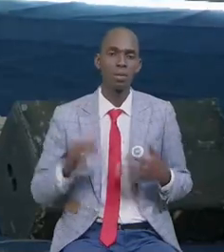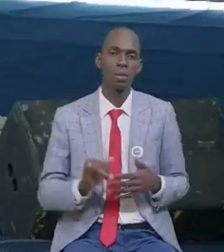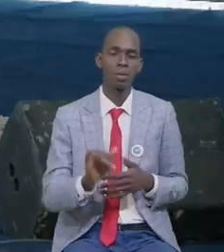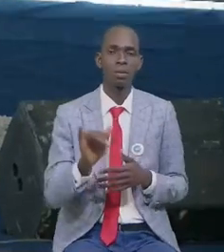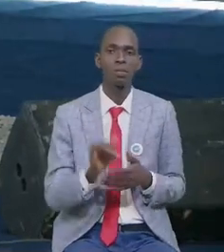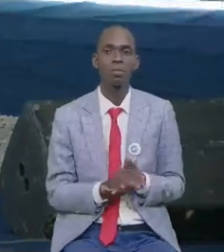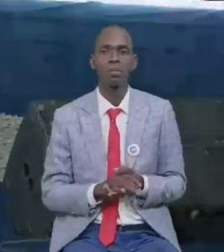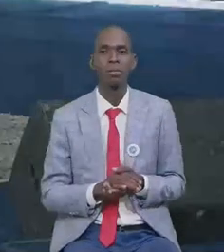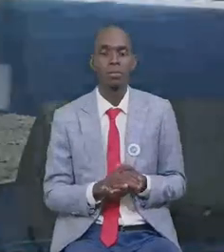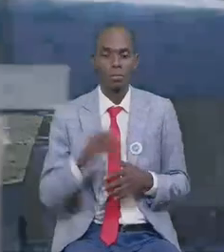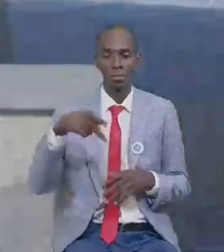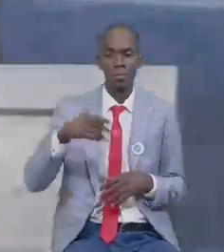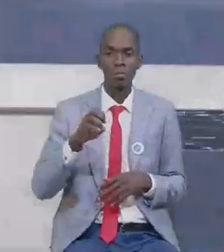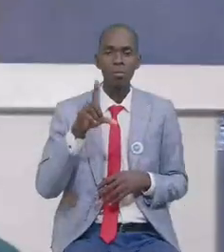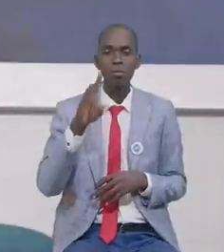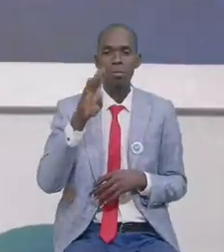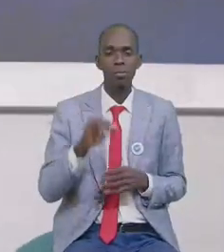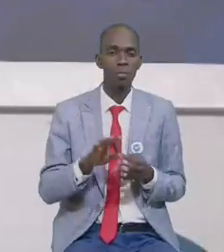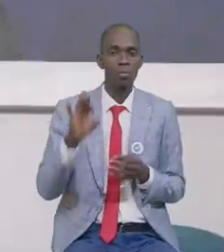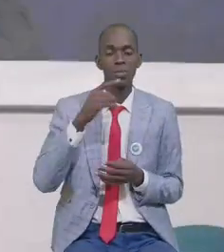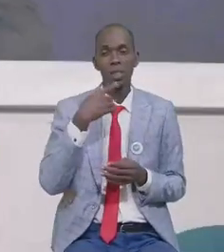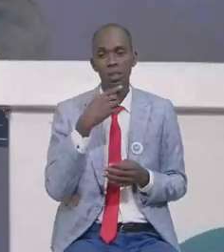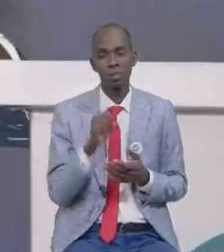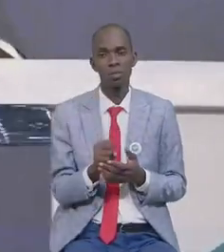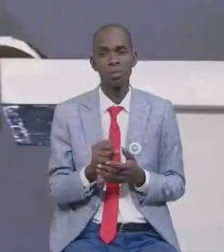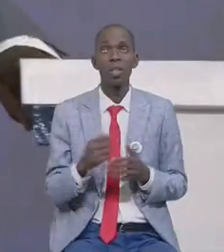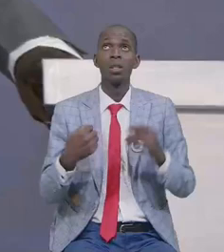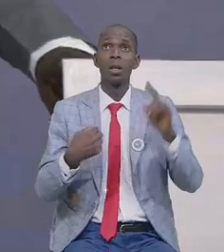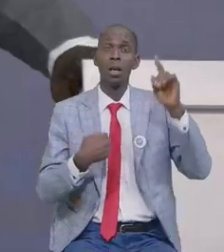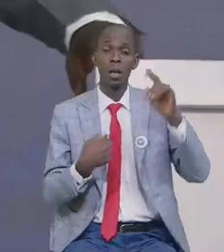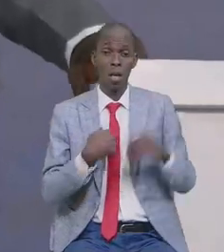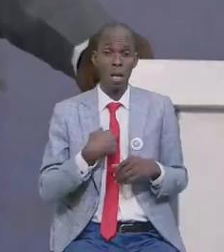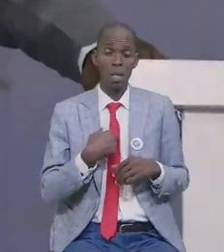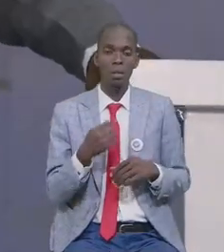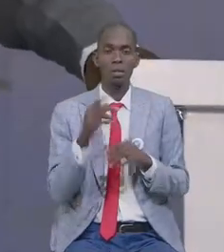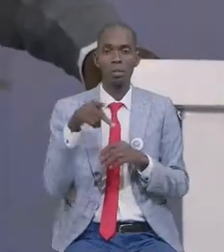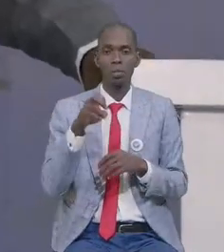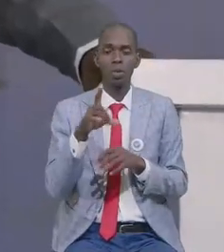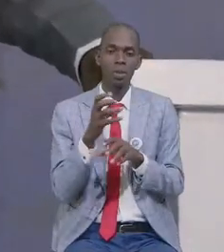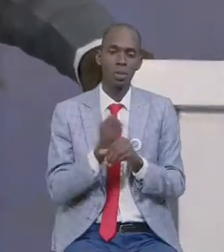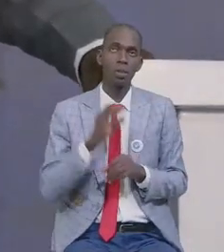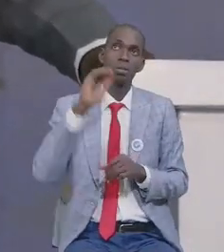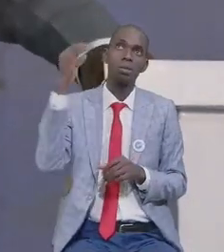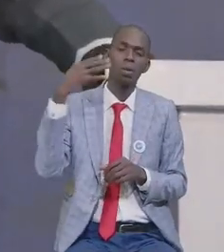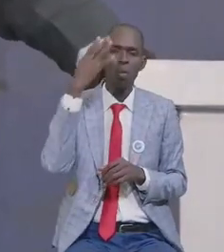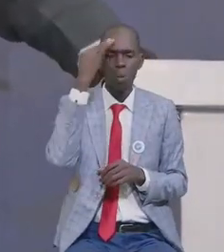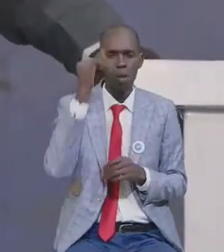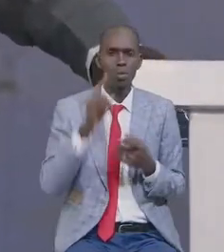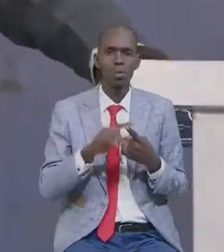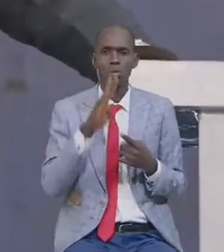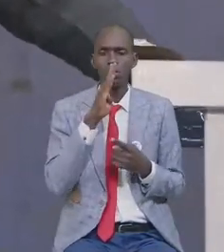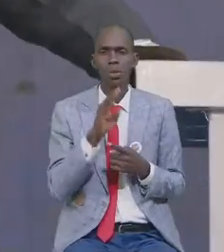Pour que je serve d'exemple à ceux qui croiraient en lui pour la vie éternelle. Paul dit, j'ai reçu la grâce pour être un